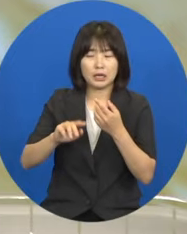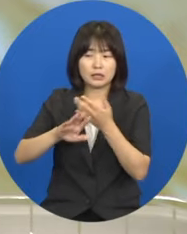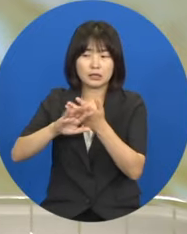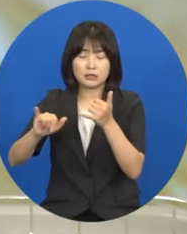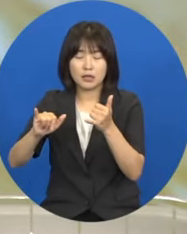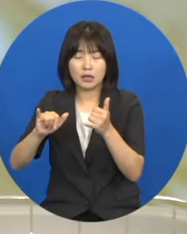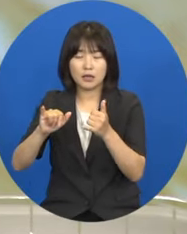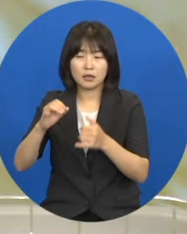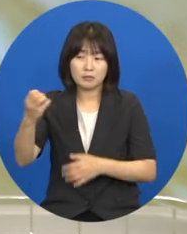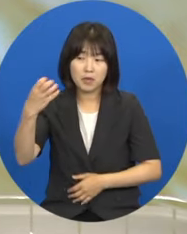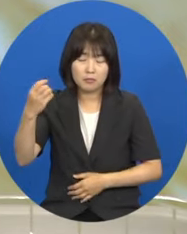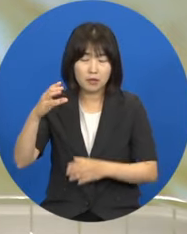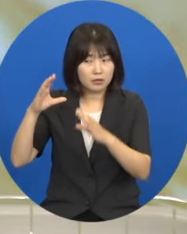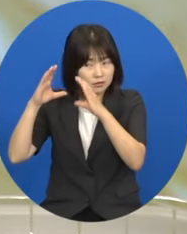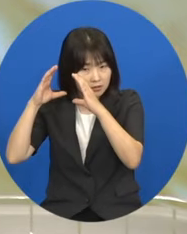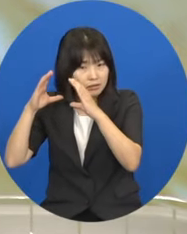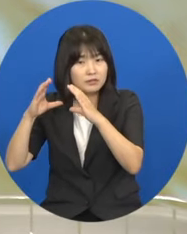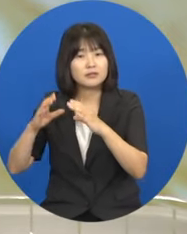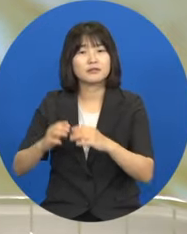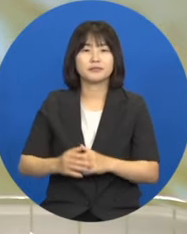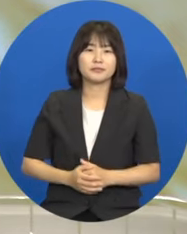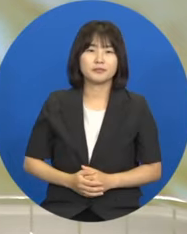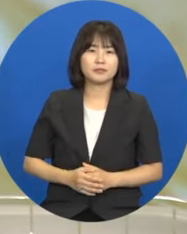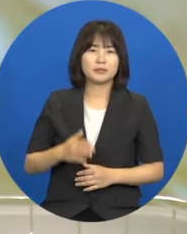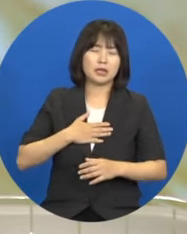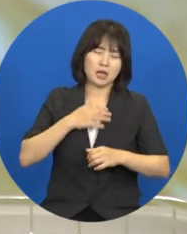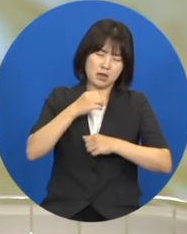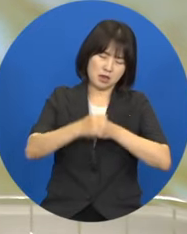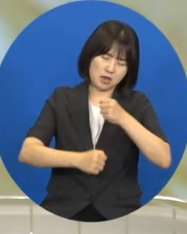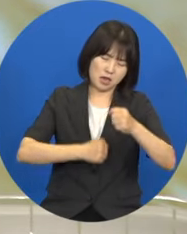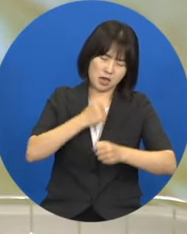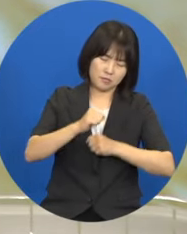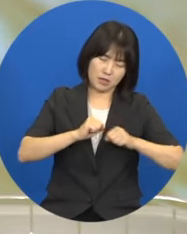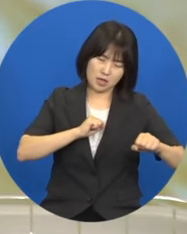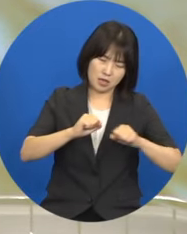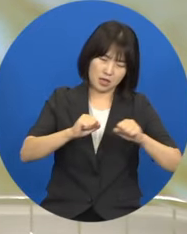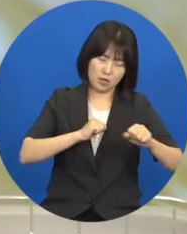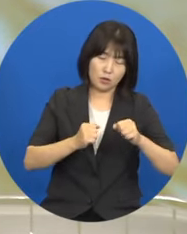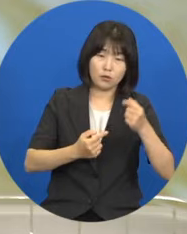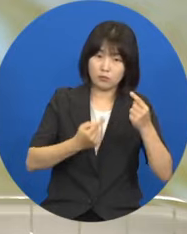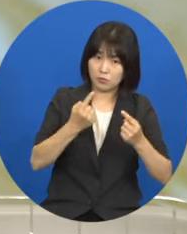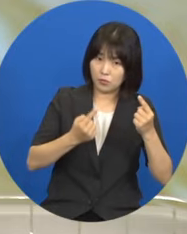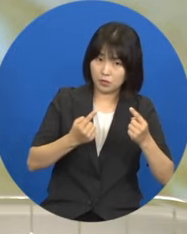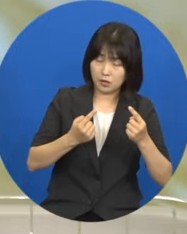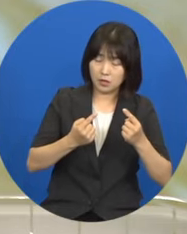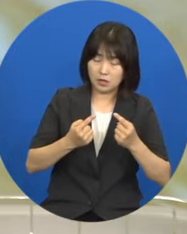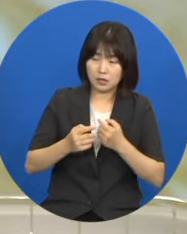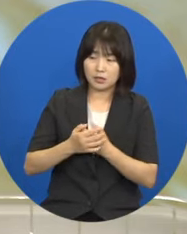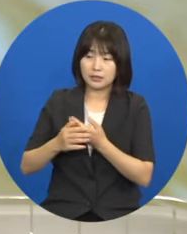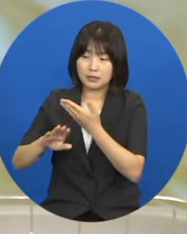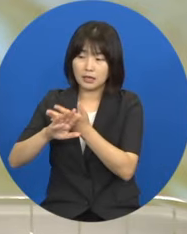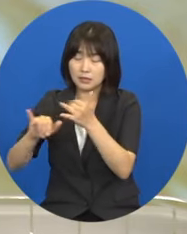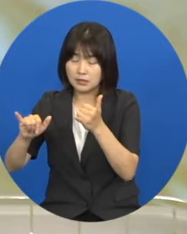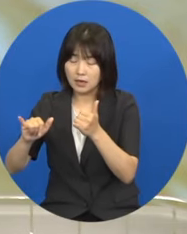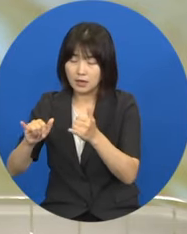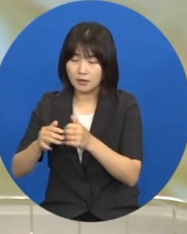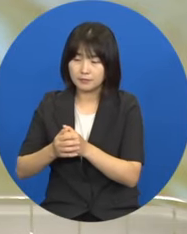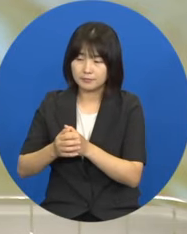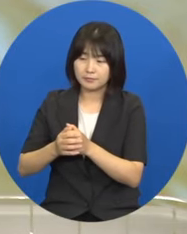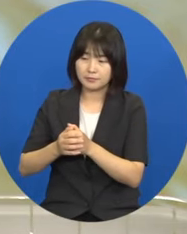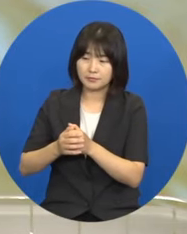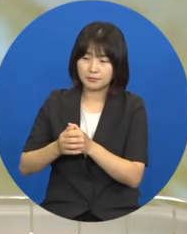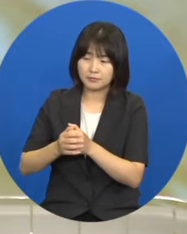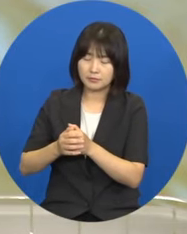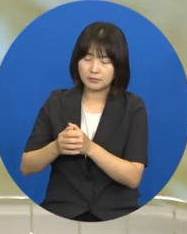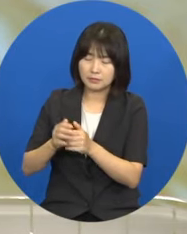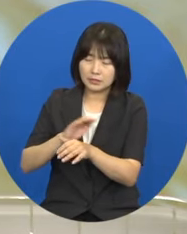먼저 듣게 됩니다. 내 마음대로 내 멋대로 행동하는 게 아니라 상대를 아주 세심히 잘 살피게